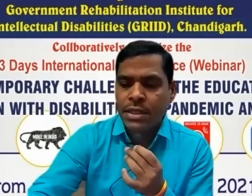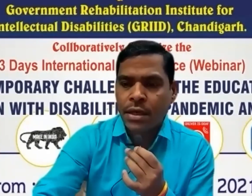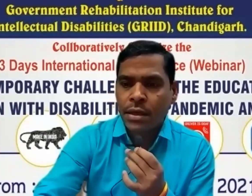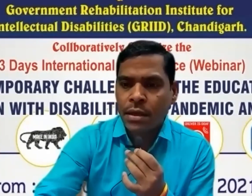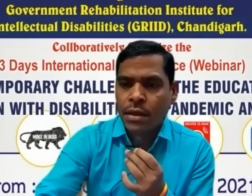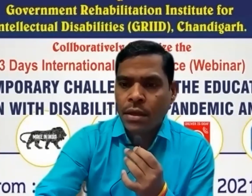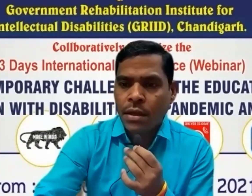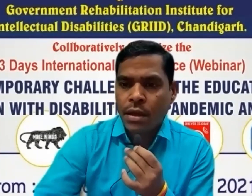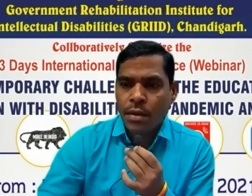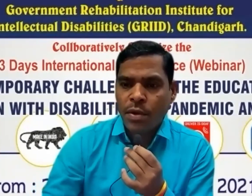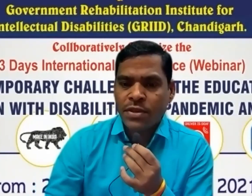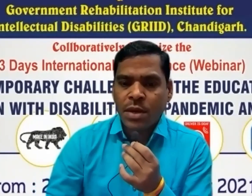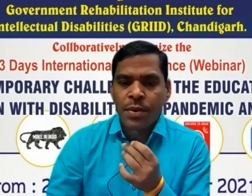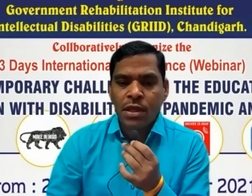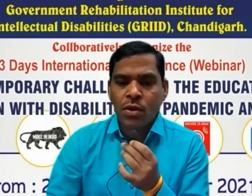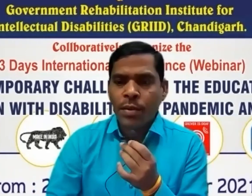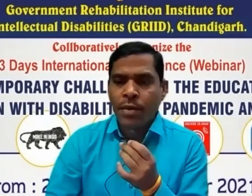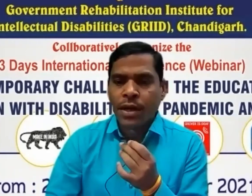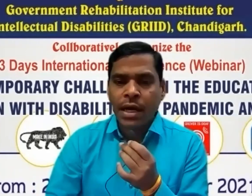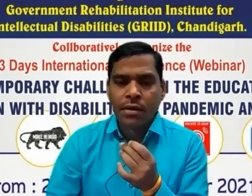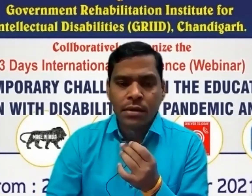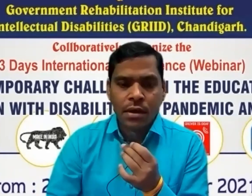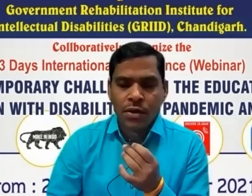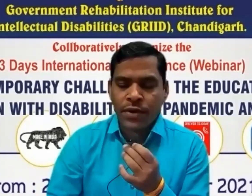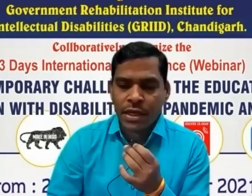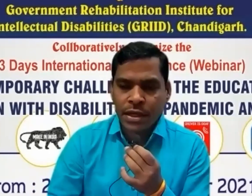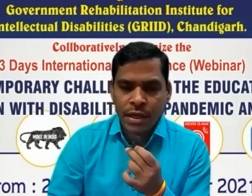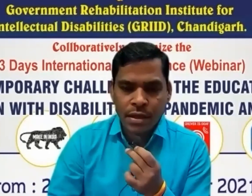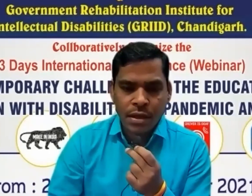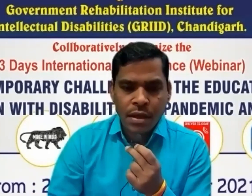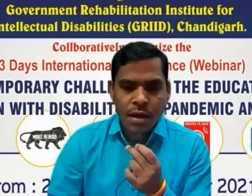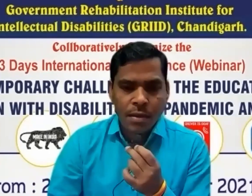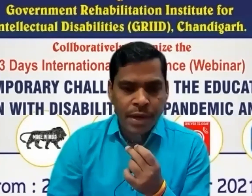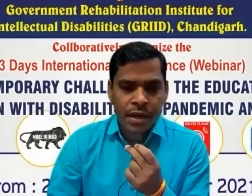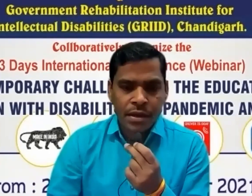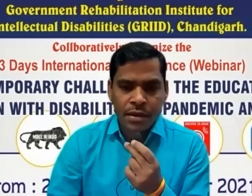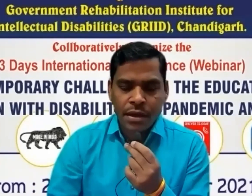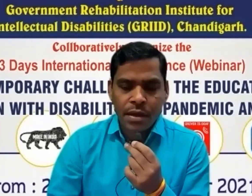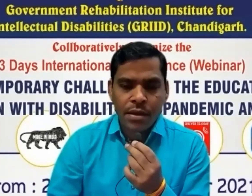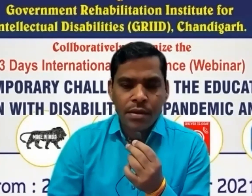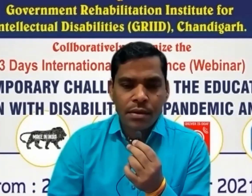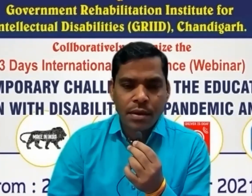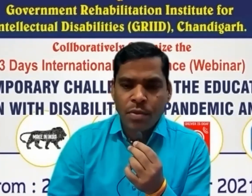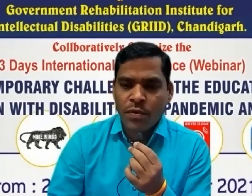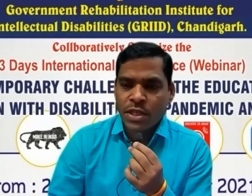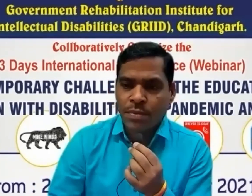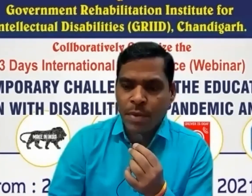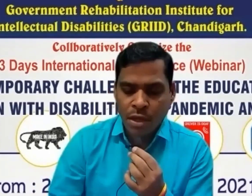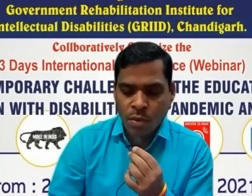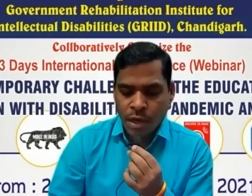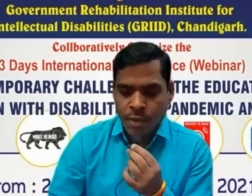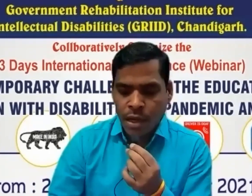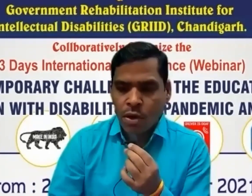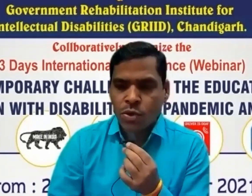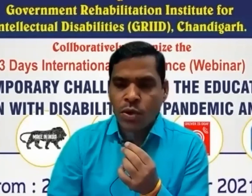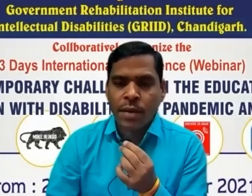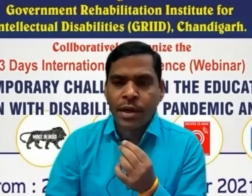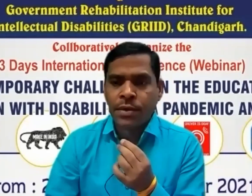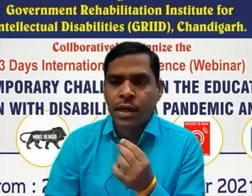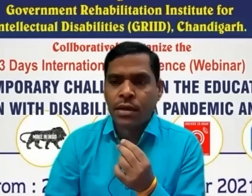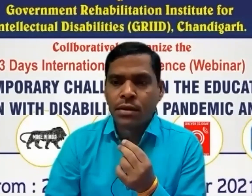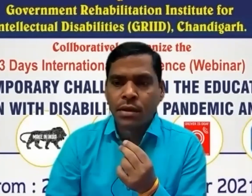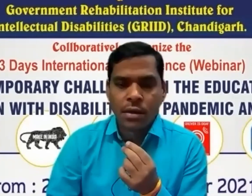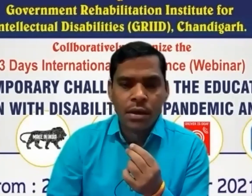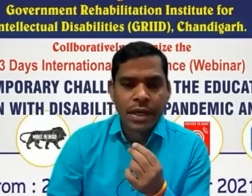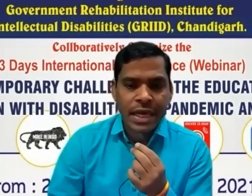राधा जी प्लीज प्रोफेसर प्रीति अरुण मैम का अभिवादन करें। मैं प्रोफेसर प्रीति अरुण मैडम का और